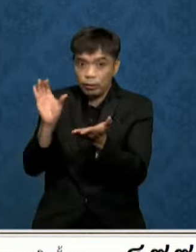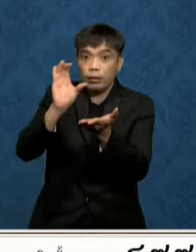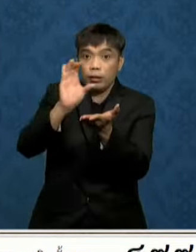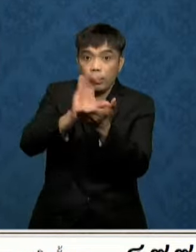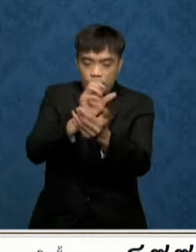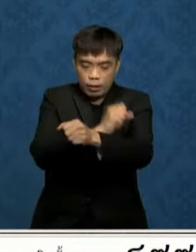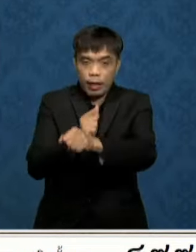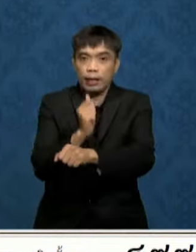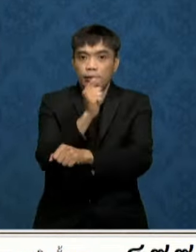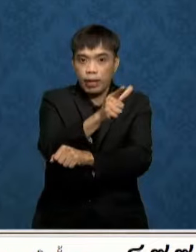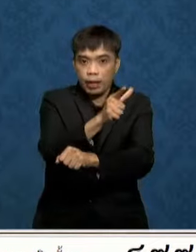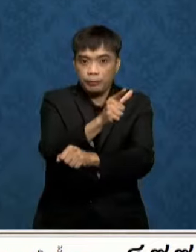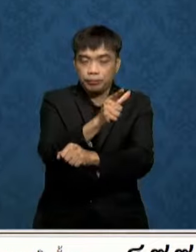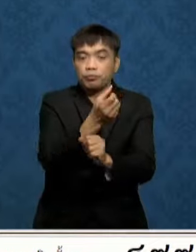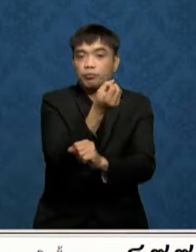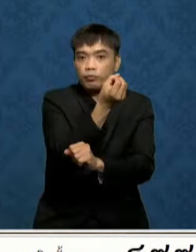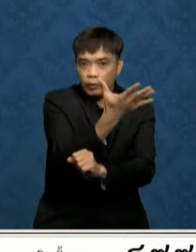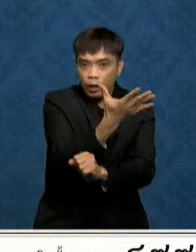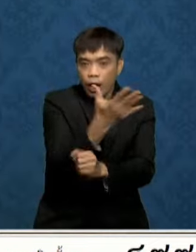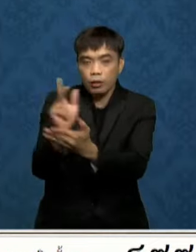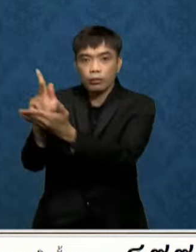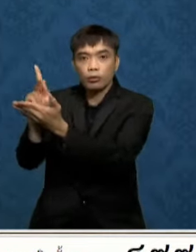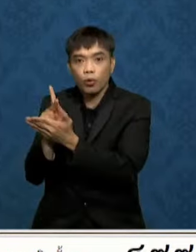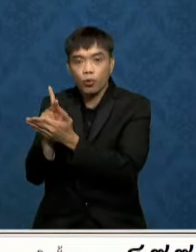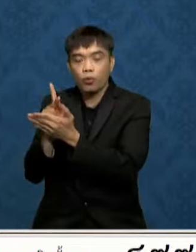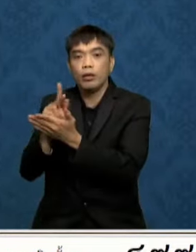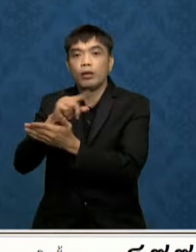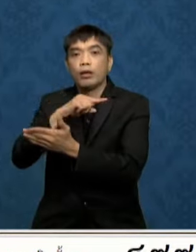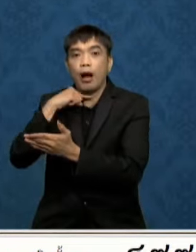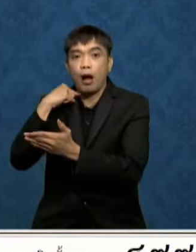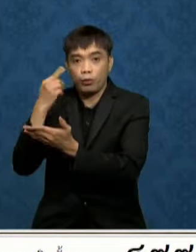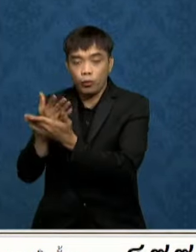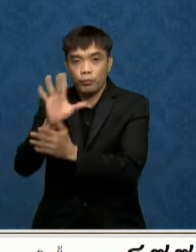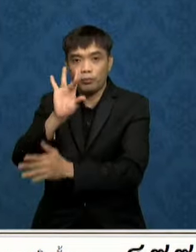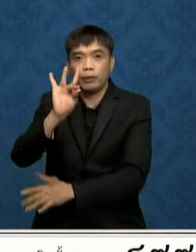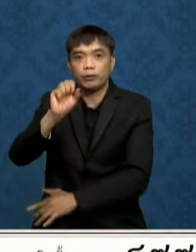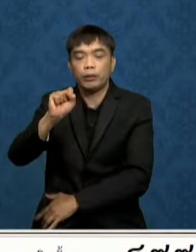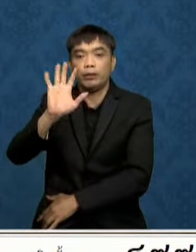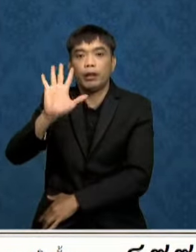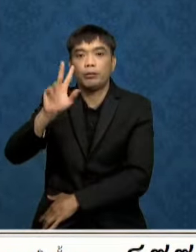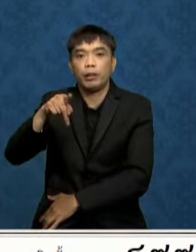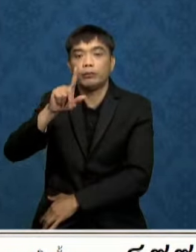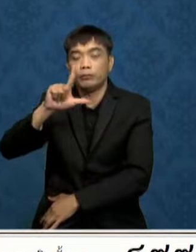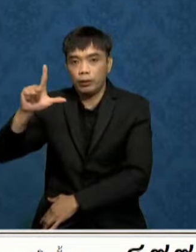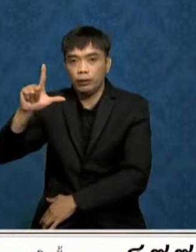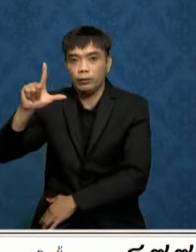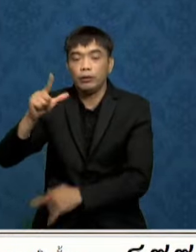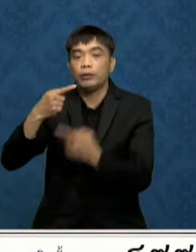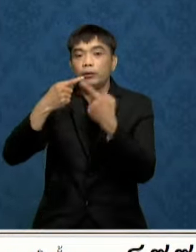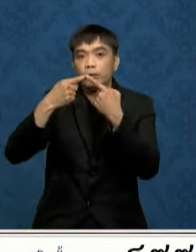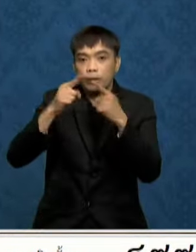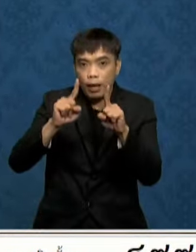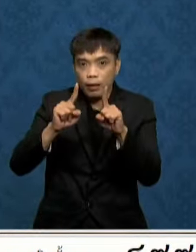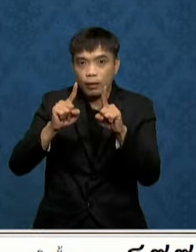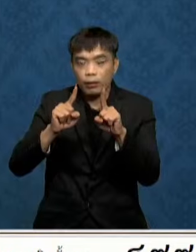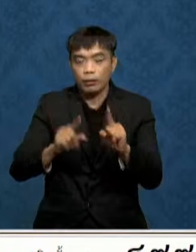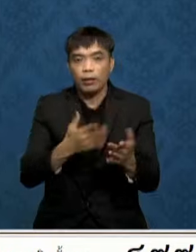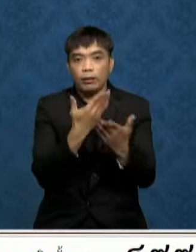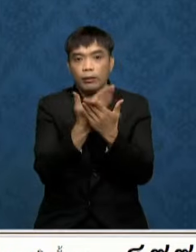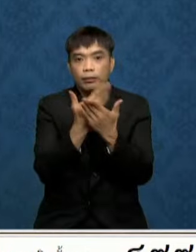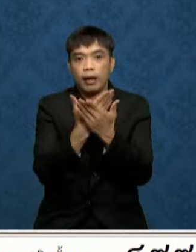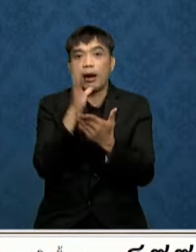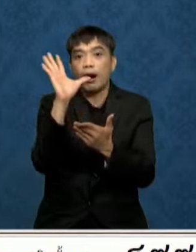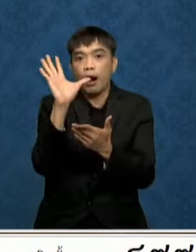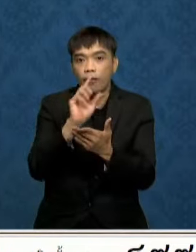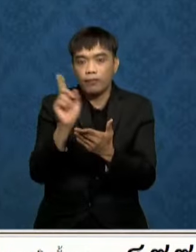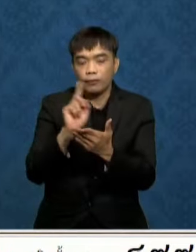ที่เรากู้เพื่อชดเชยขาดดุลกู้ชดเชยขาดดุลในครั้งนี้ 85,000ล้านบาทนะคะแต่ท่านกลับเอาค่าใช้จ่าย